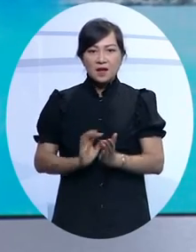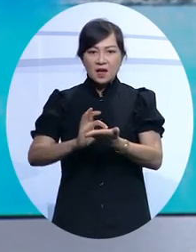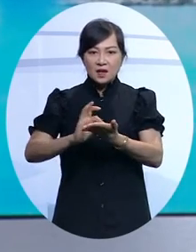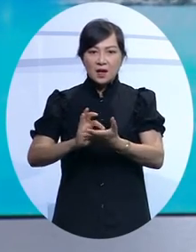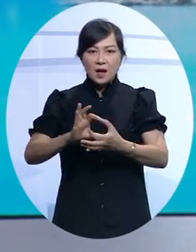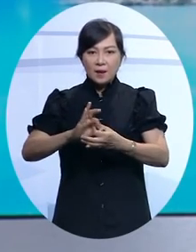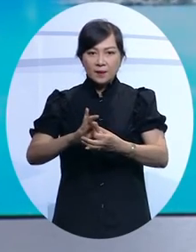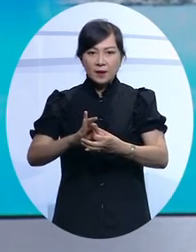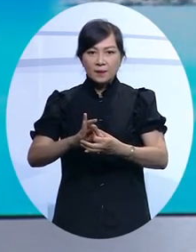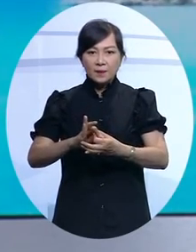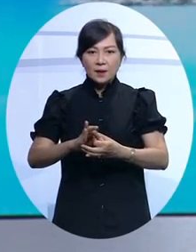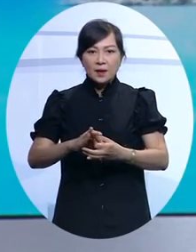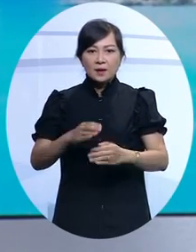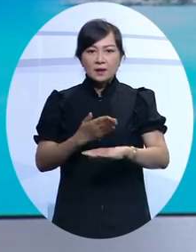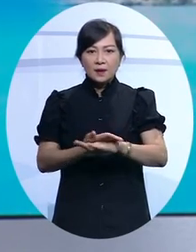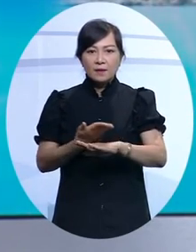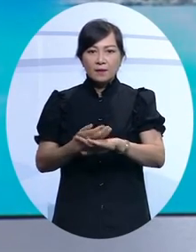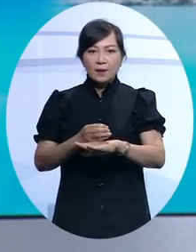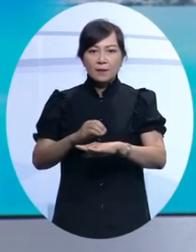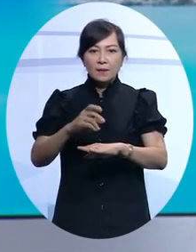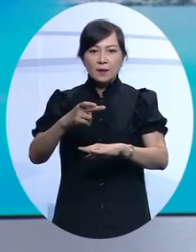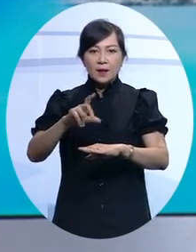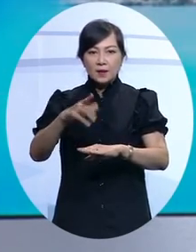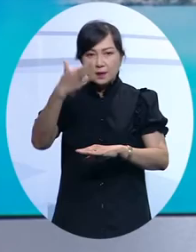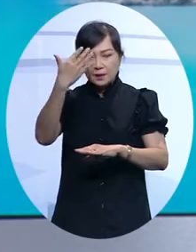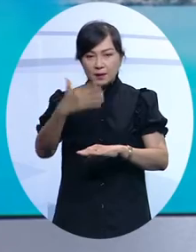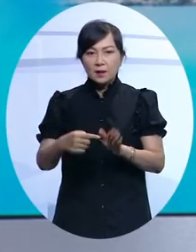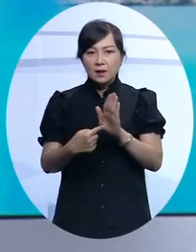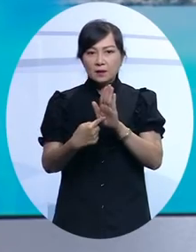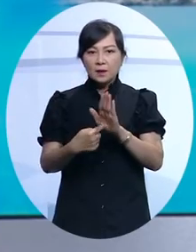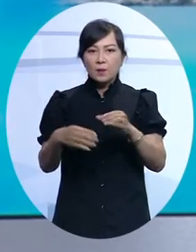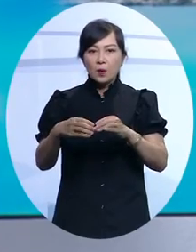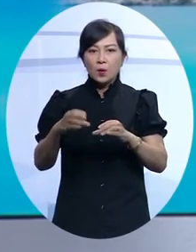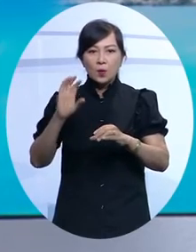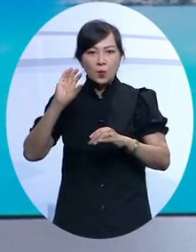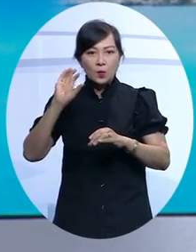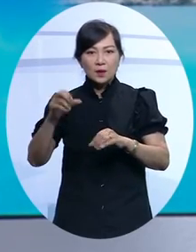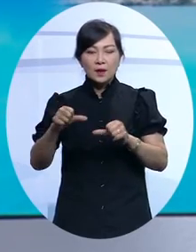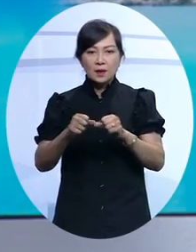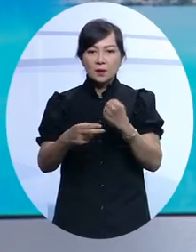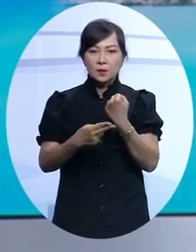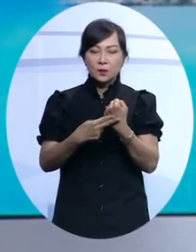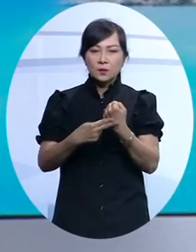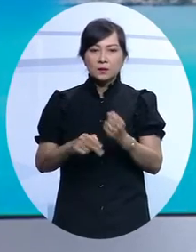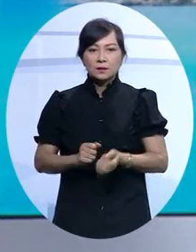Lễ ký kết hợp tác phân phối độc quyền sản phẩm Crilin đã diễn ra tại Trung tâm Hội nghị Quốc tế ICC, Ba Đình, Hà